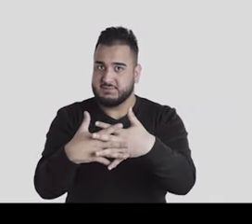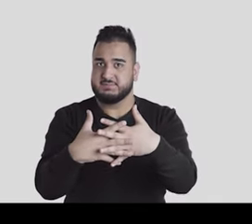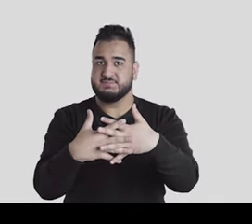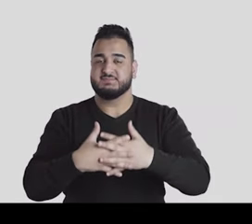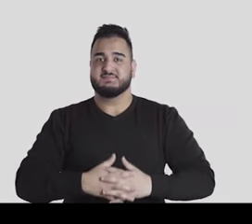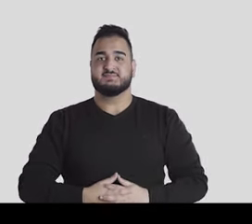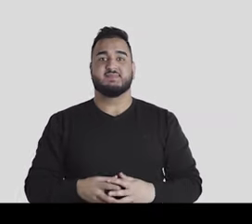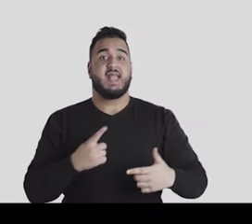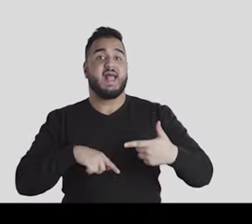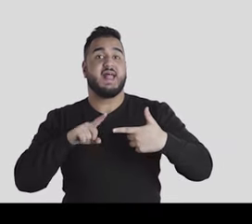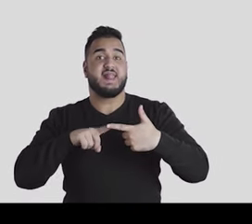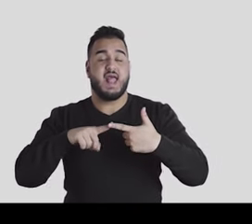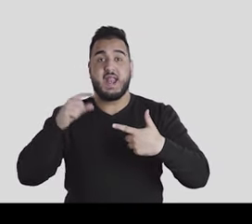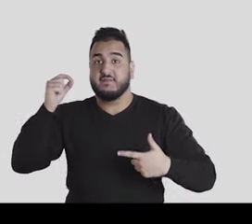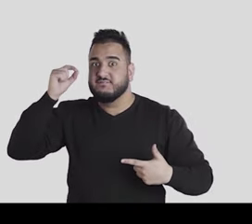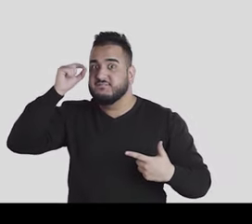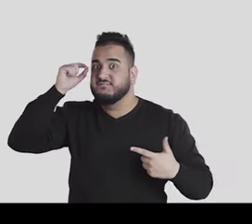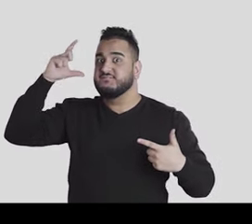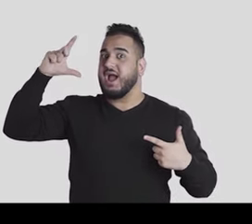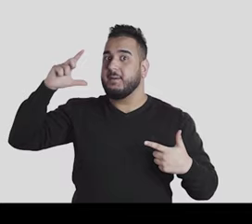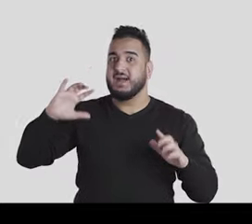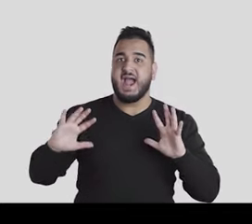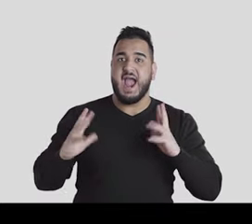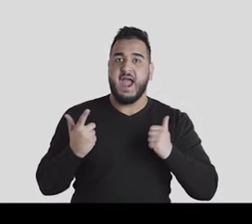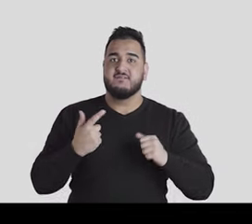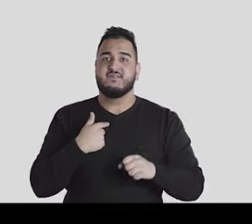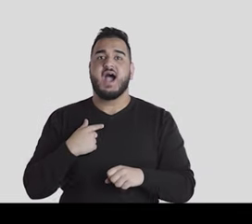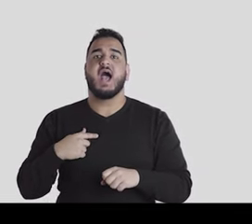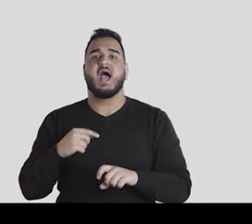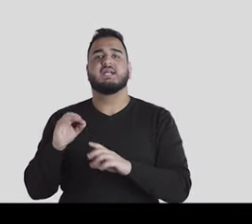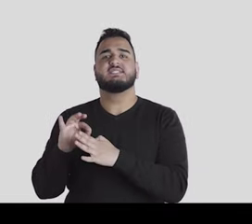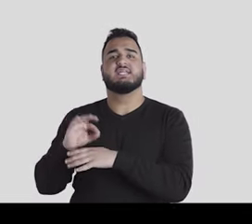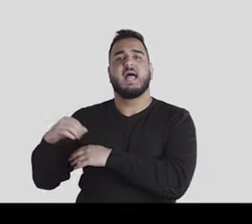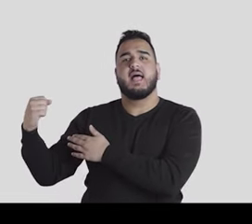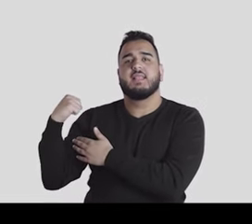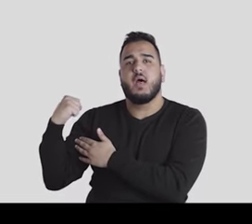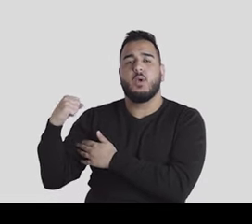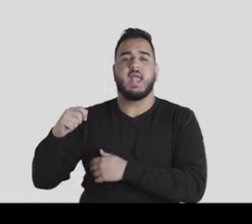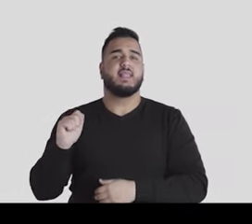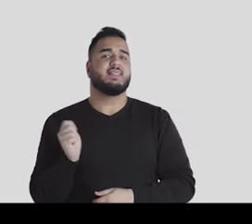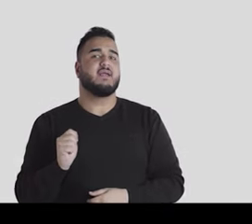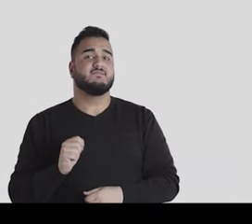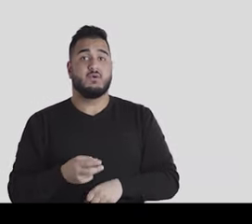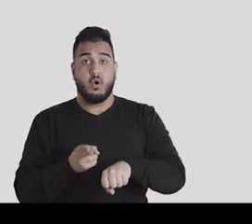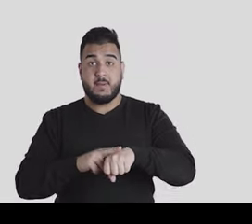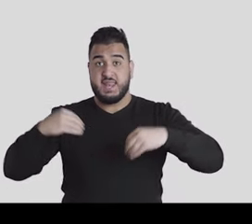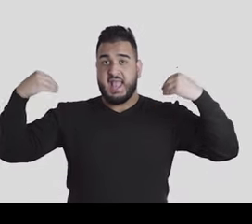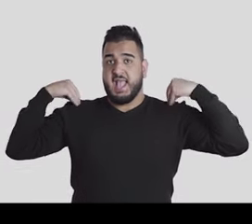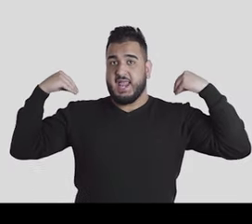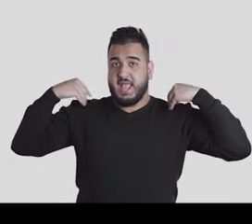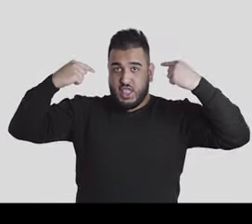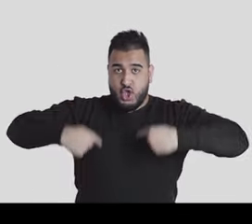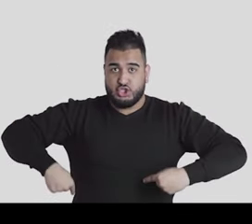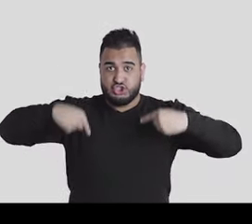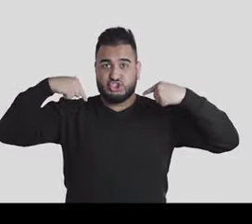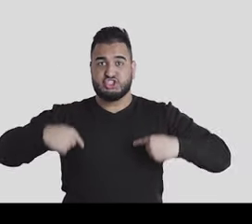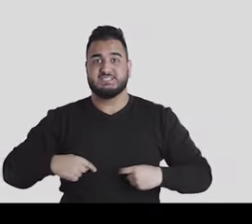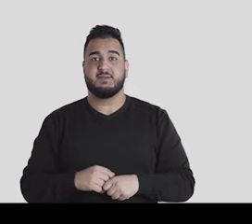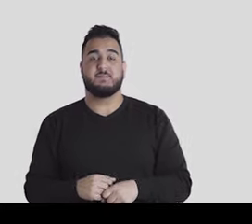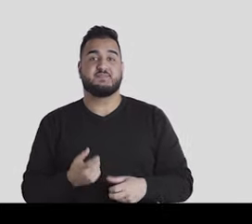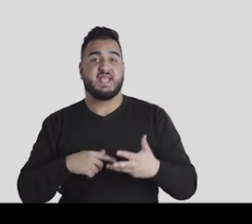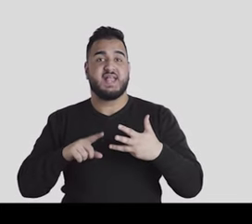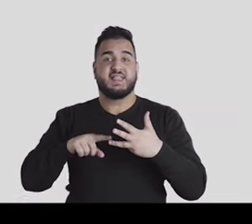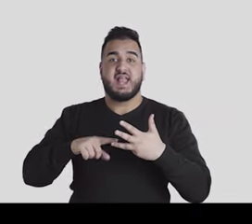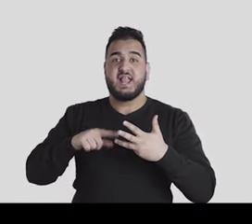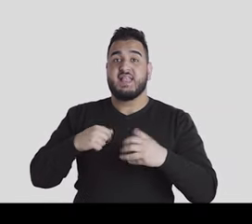تنمية الوعي الذاتي من خلال إدراك نقاط القوة والقيم، تعزيز اللياقة الجسدية، وأخيراً تحسين السلوك